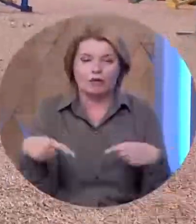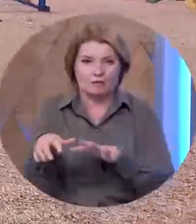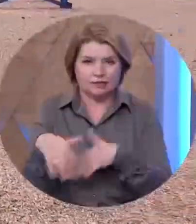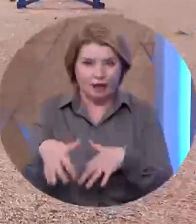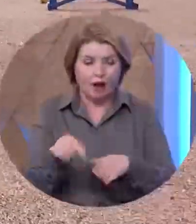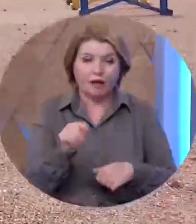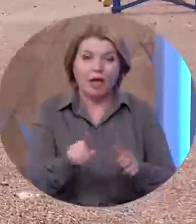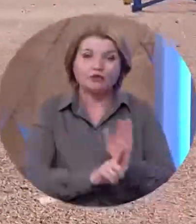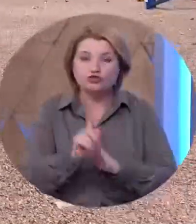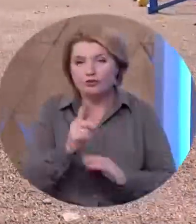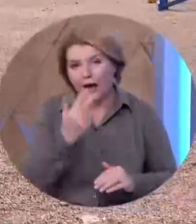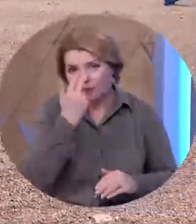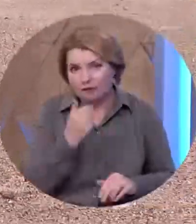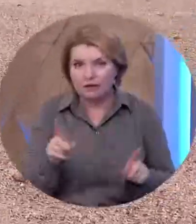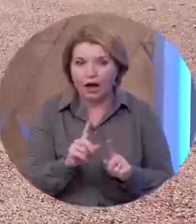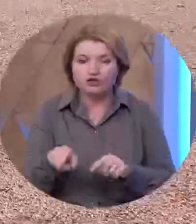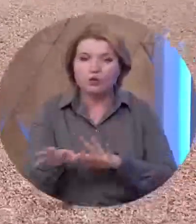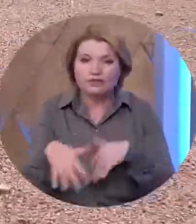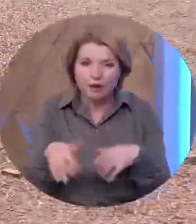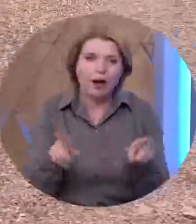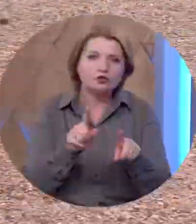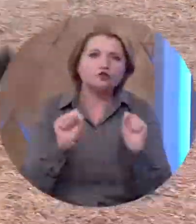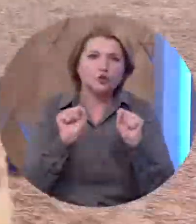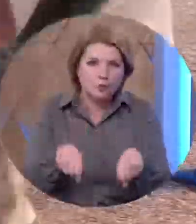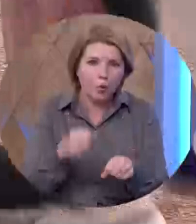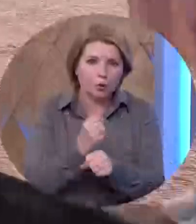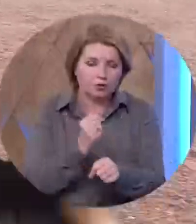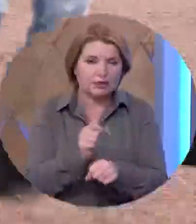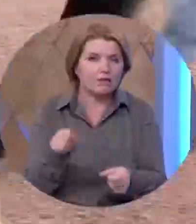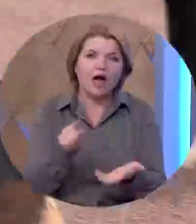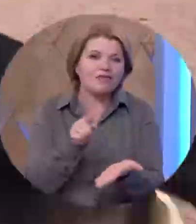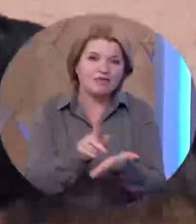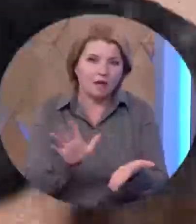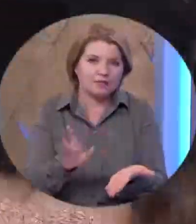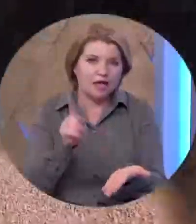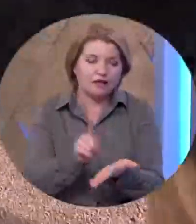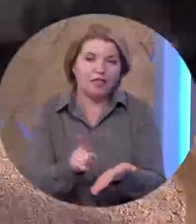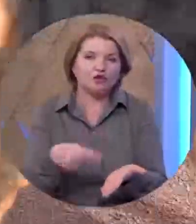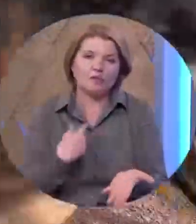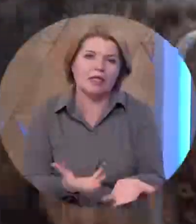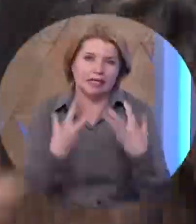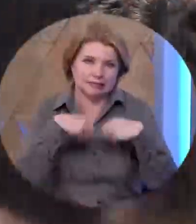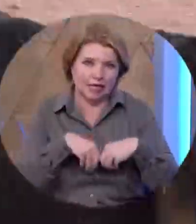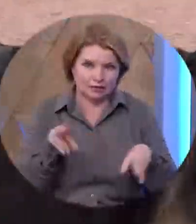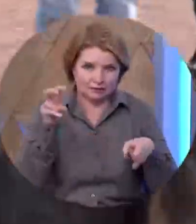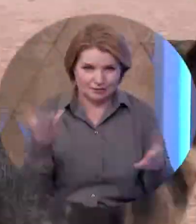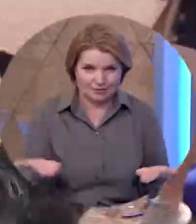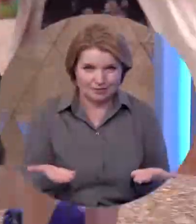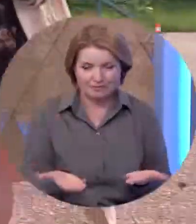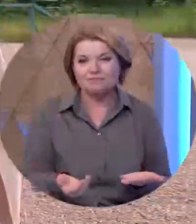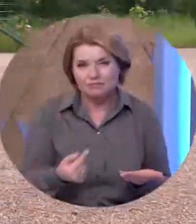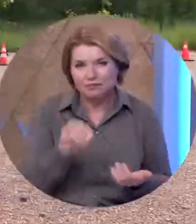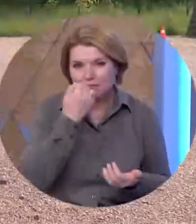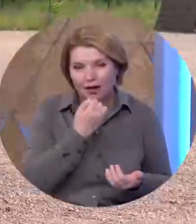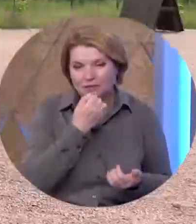тому, что собачки тоже чего-то могут делать, и они не обязательно должны меня съесть. Да, Анна, спасибо вам большое. Но я, конечно, еще